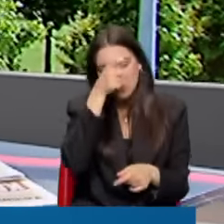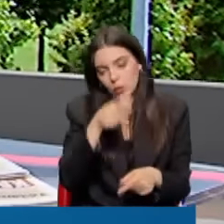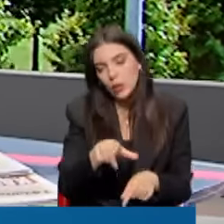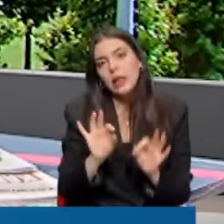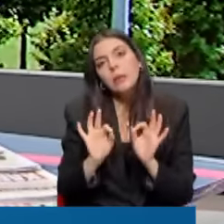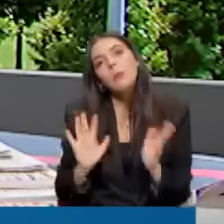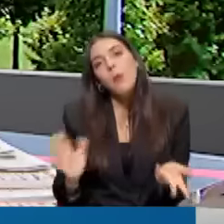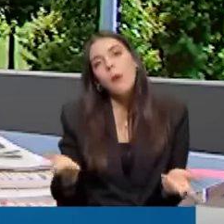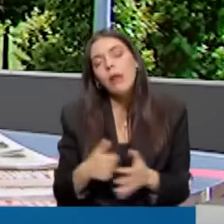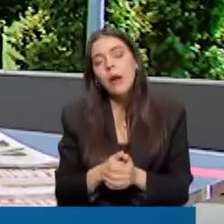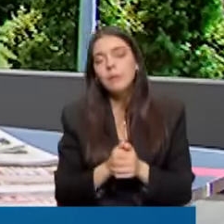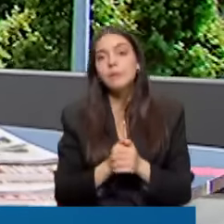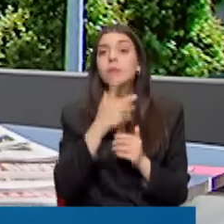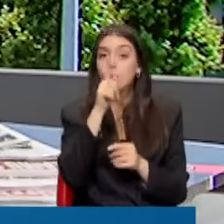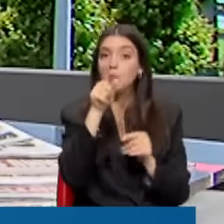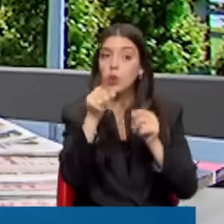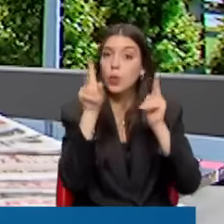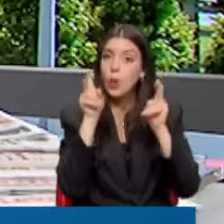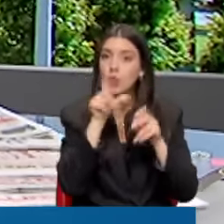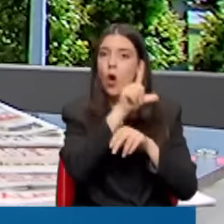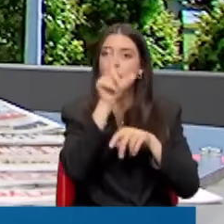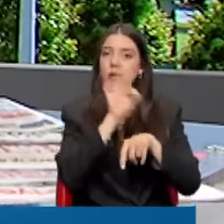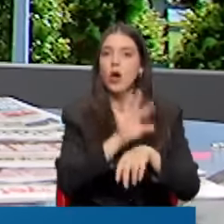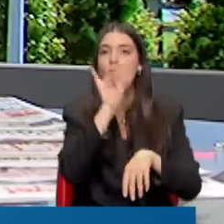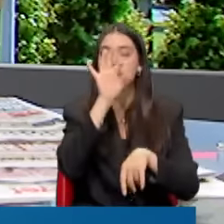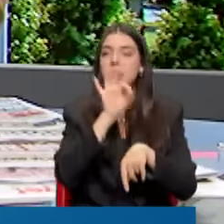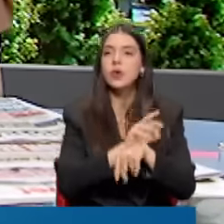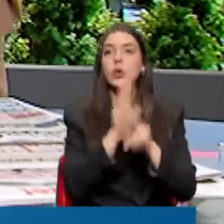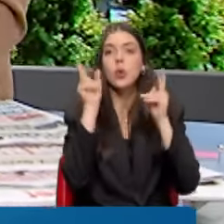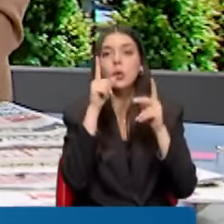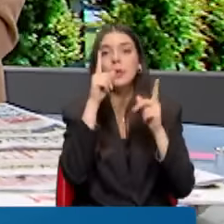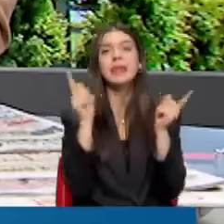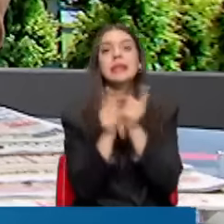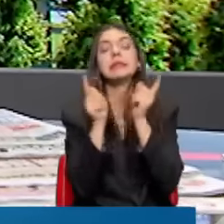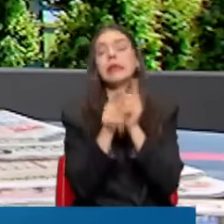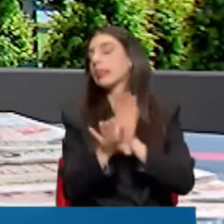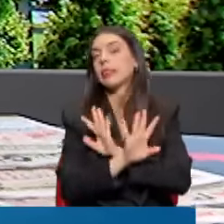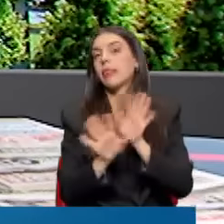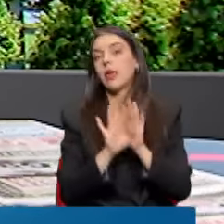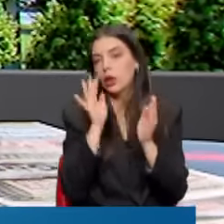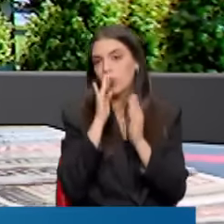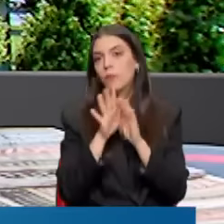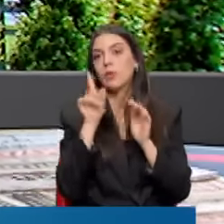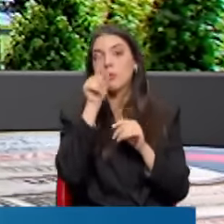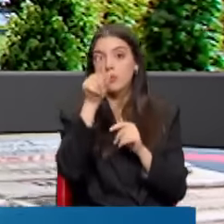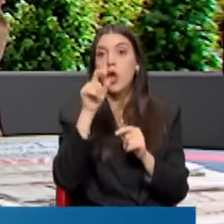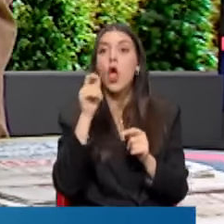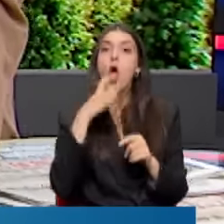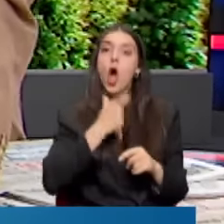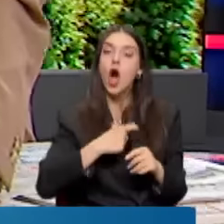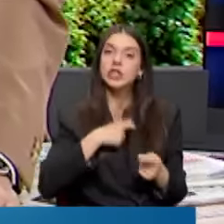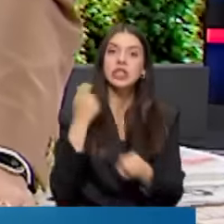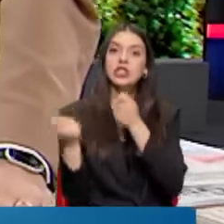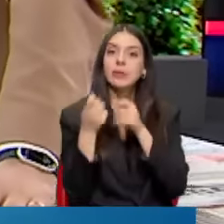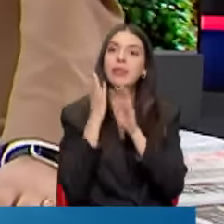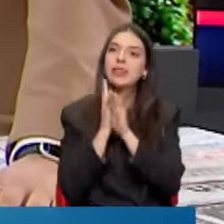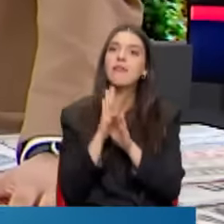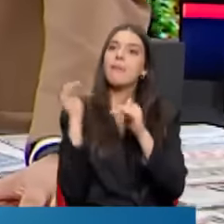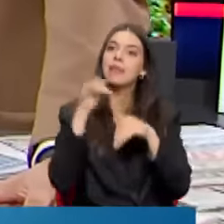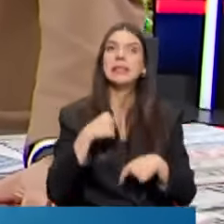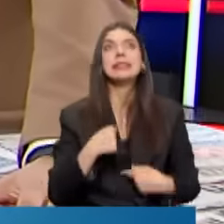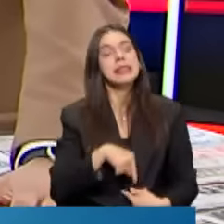biraz böyle dediğin gibi bu konu aslında böyle 10 dakikaya 15 dakikaya sığdır acak bir konu değil senin bu anlamdaki özel çalışmalarının devamı gelsin